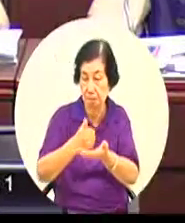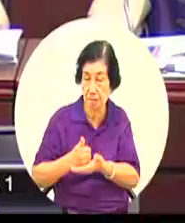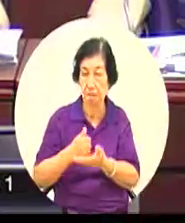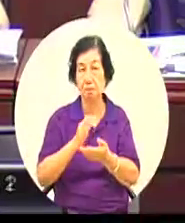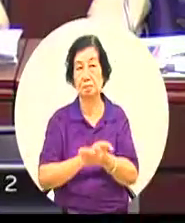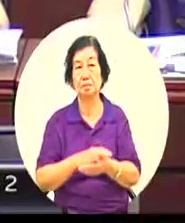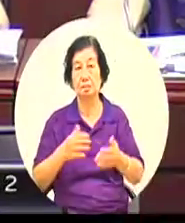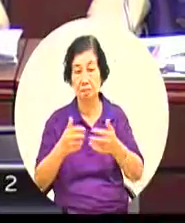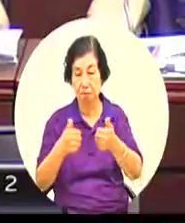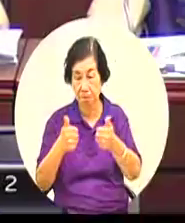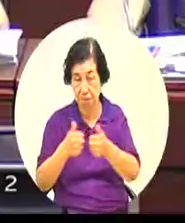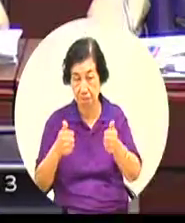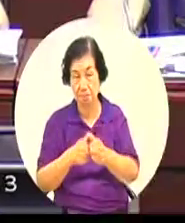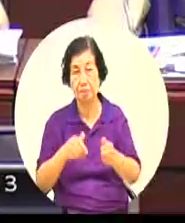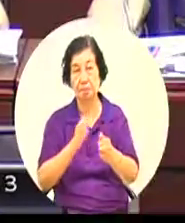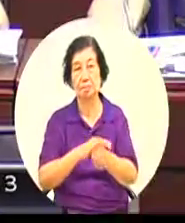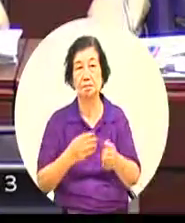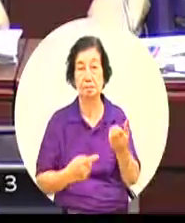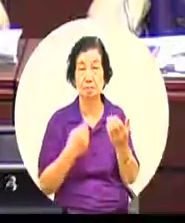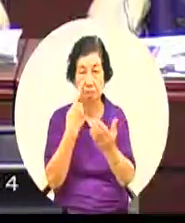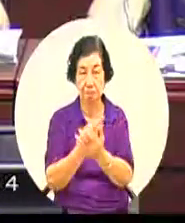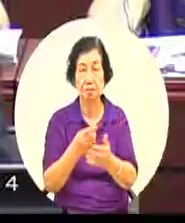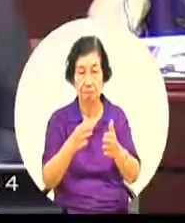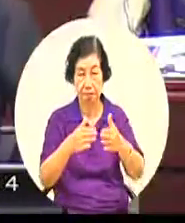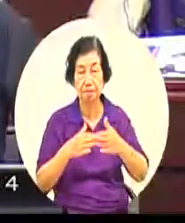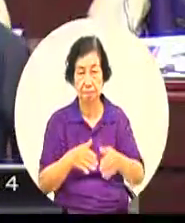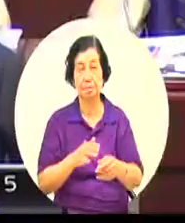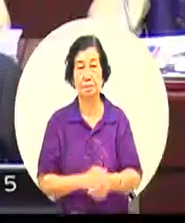一同共同来参与。以上，谢谢。